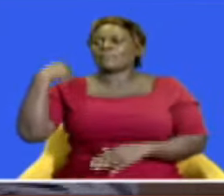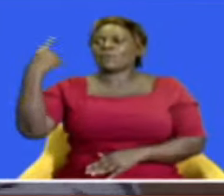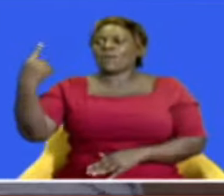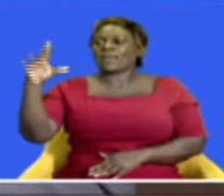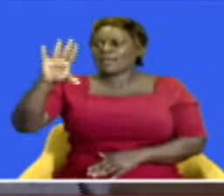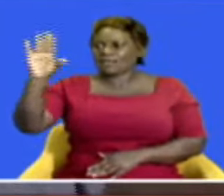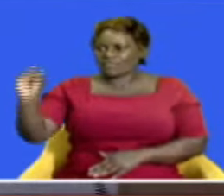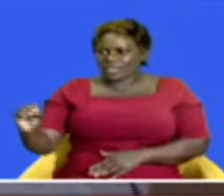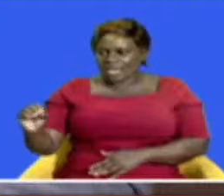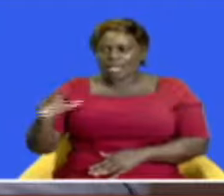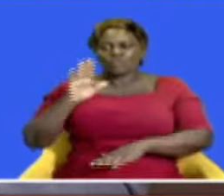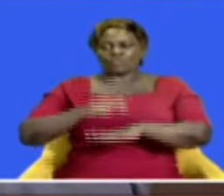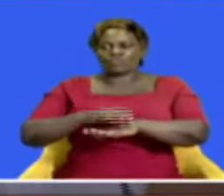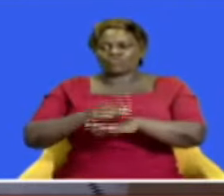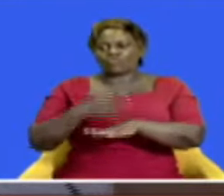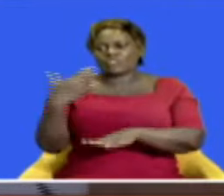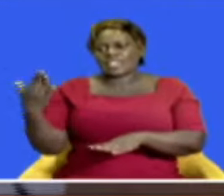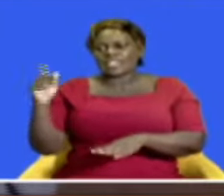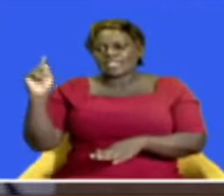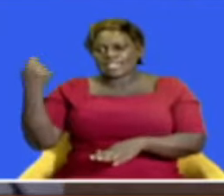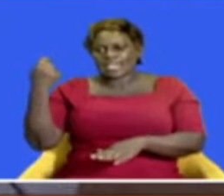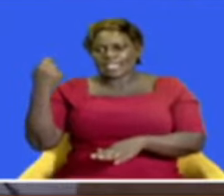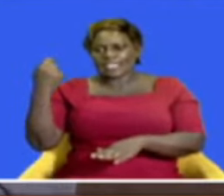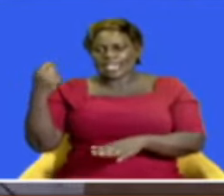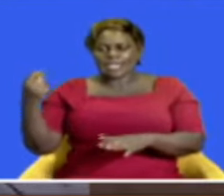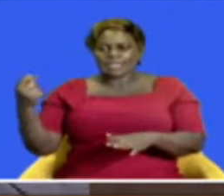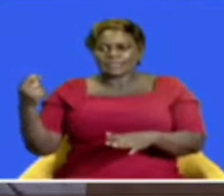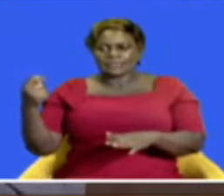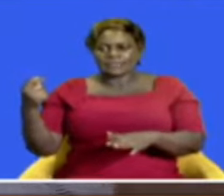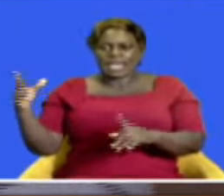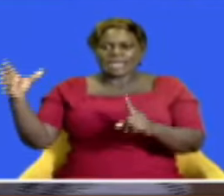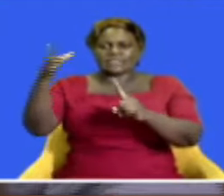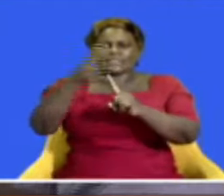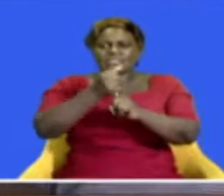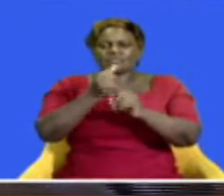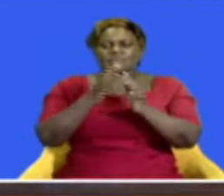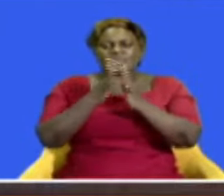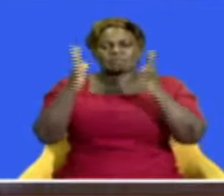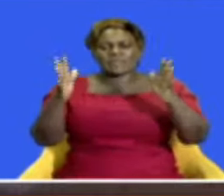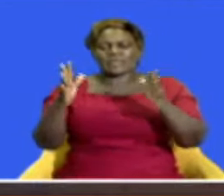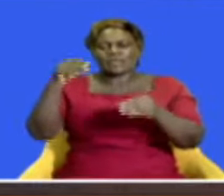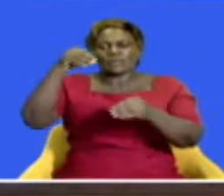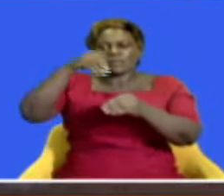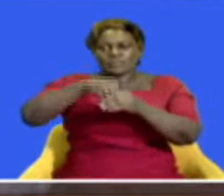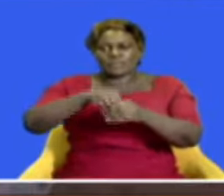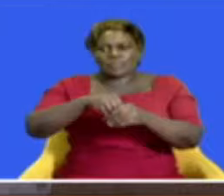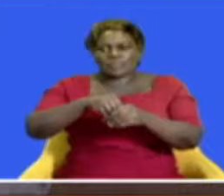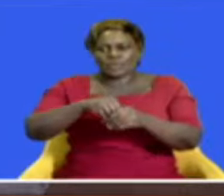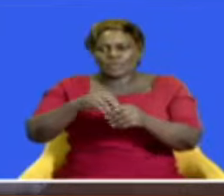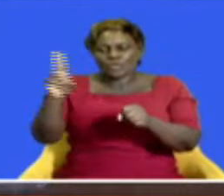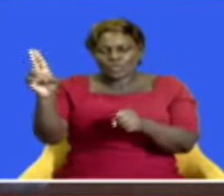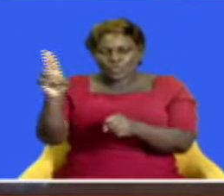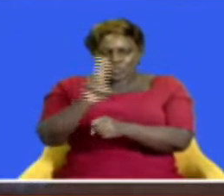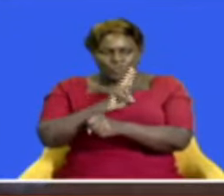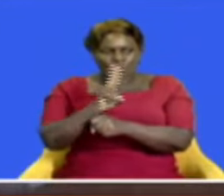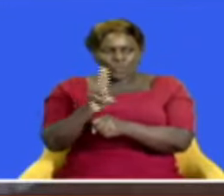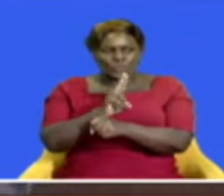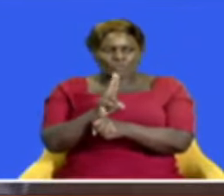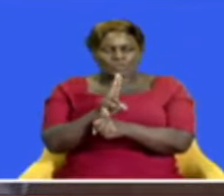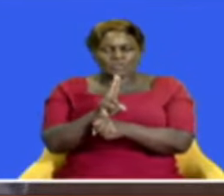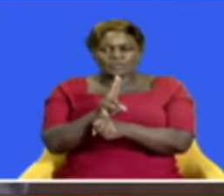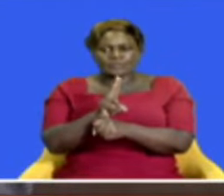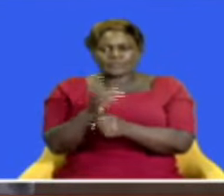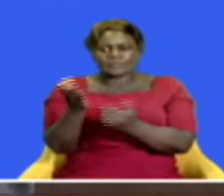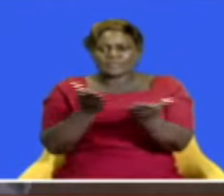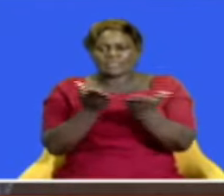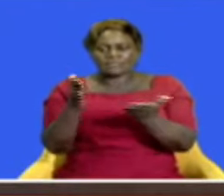hivyo kumaanisha kwamba ni jambo zuri sana kwamba Kenya imeweza kupiga hatua na kuingia katika kutumia